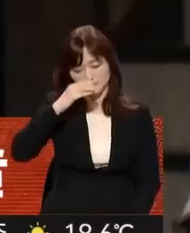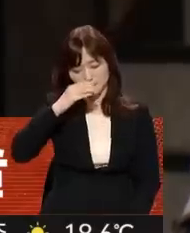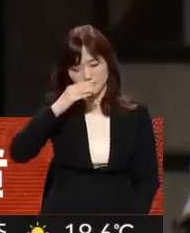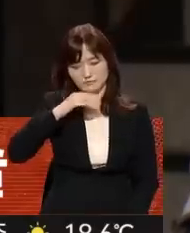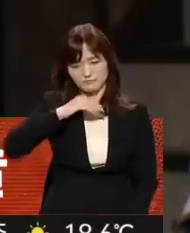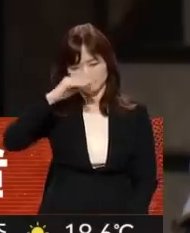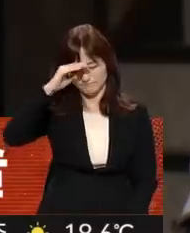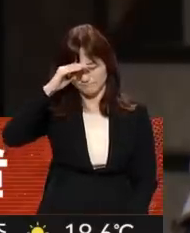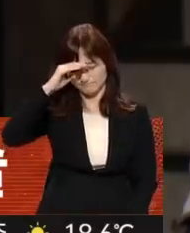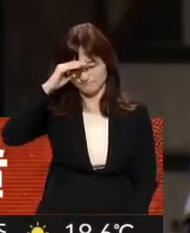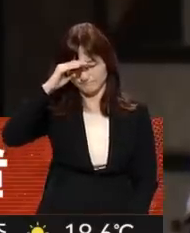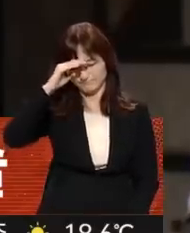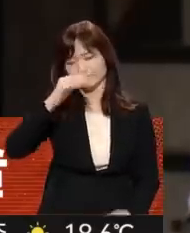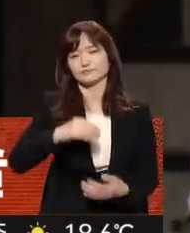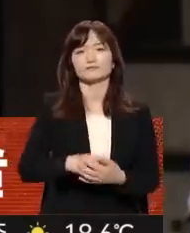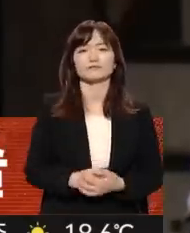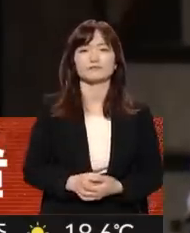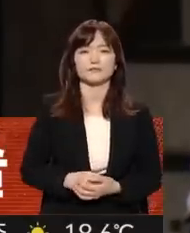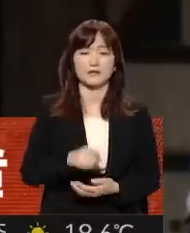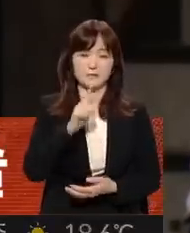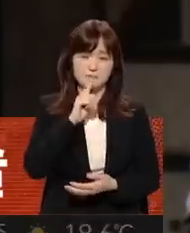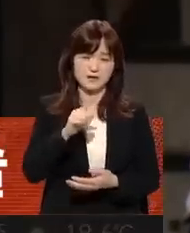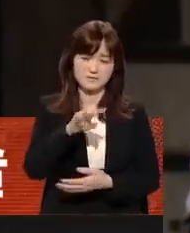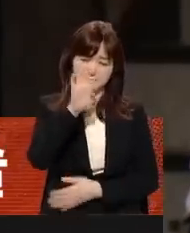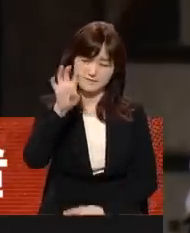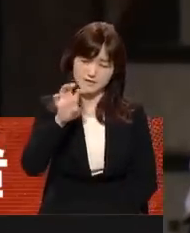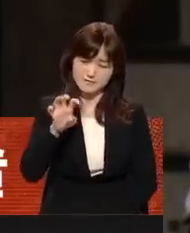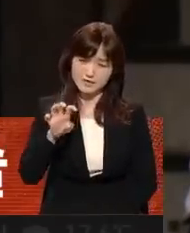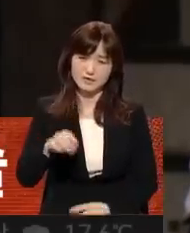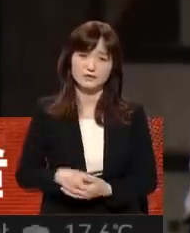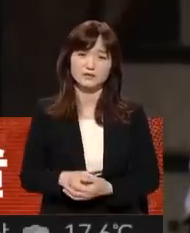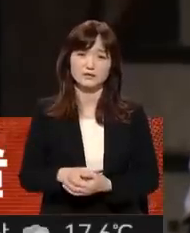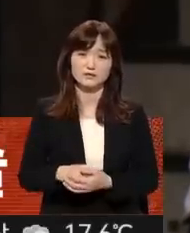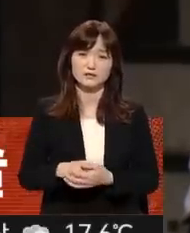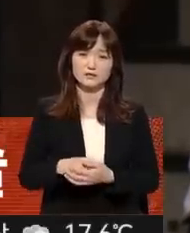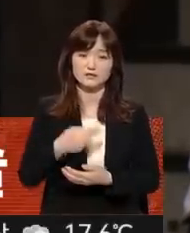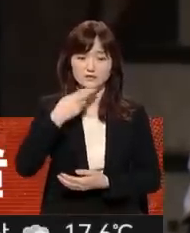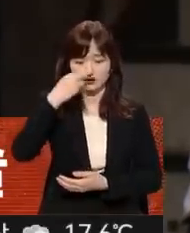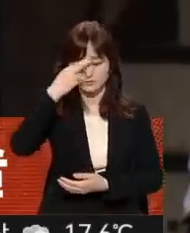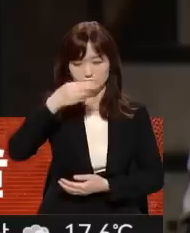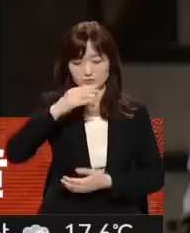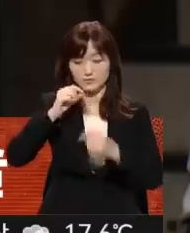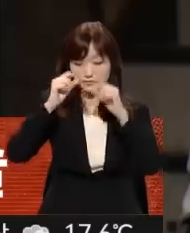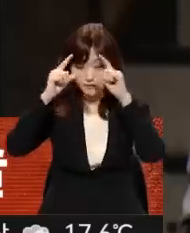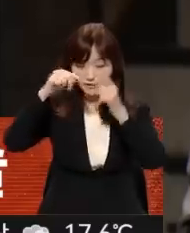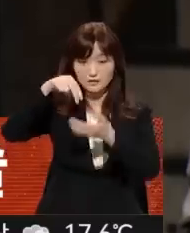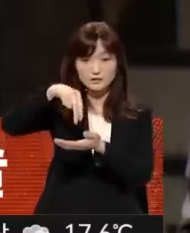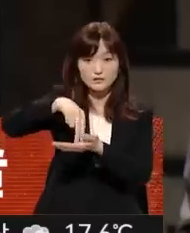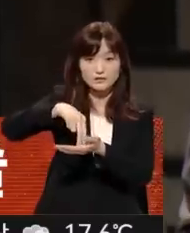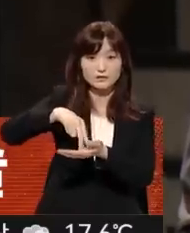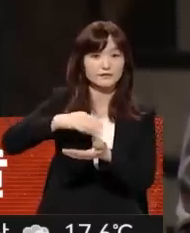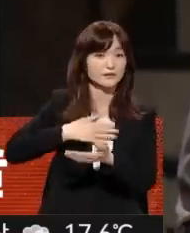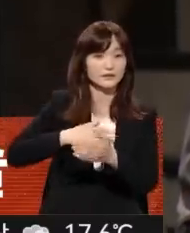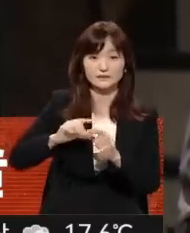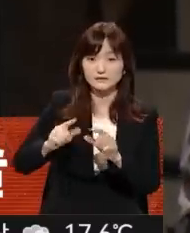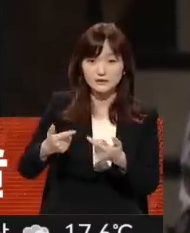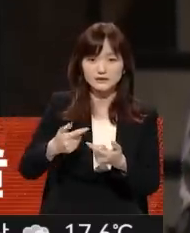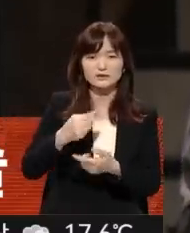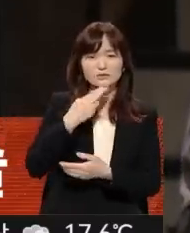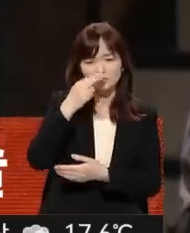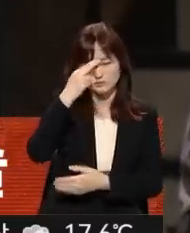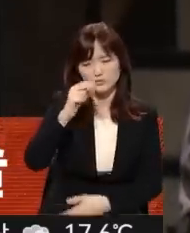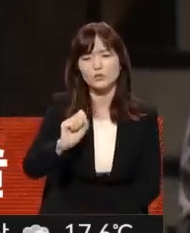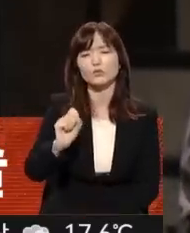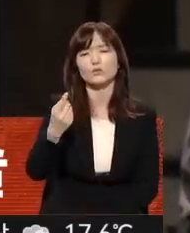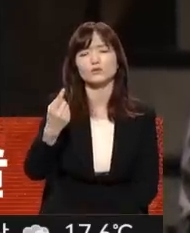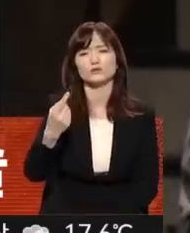돼서 폭력성이 드러나고 난 다음에 술이 깨면 나는 그런 사람 아니야. 술이 나를 그렇게 만들었어. 다시는 술